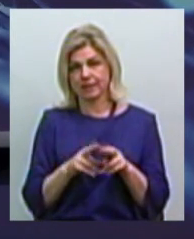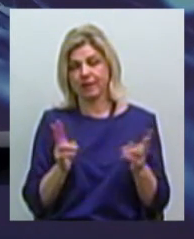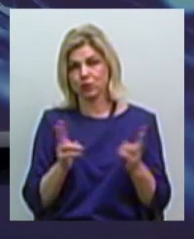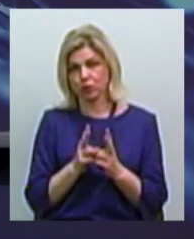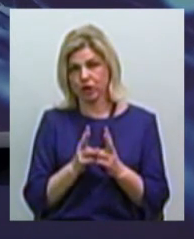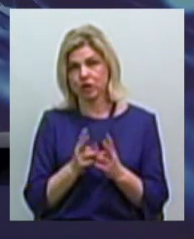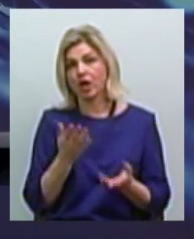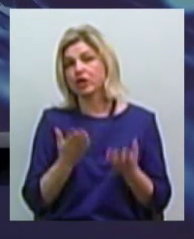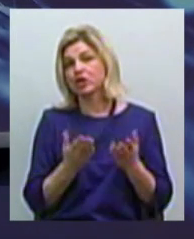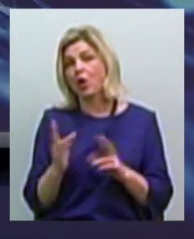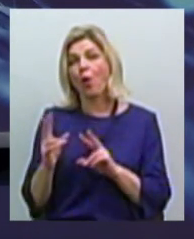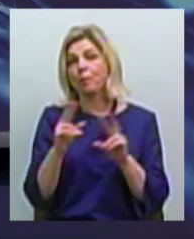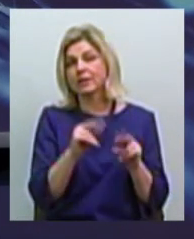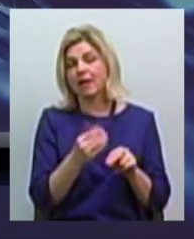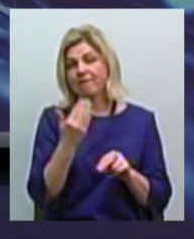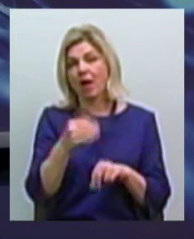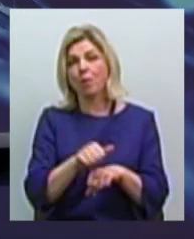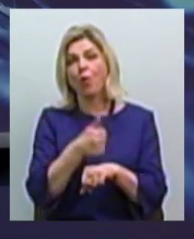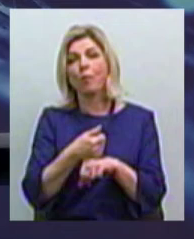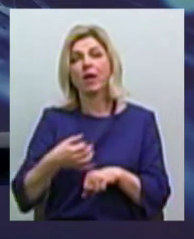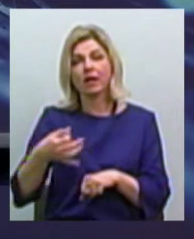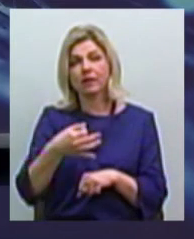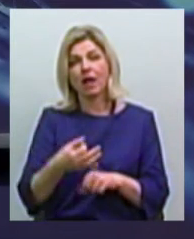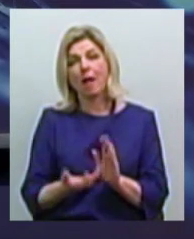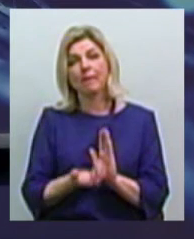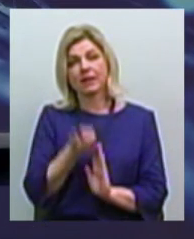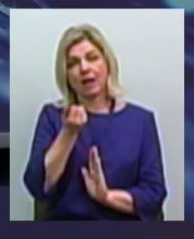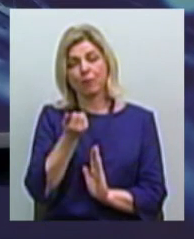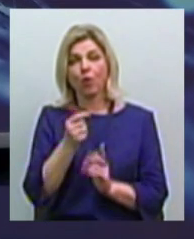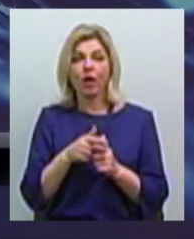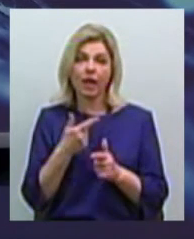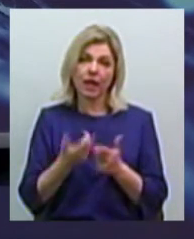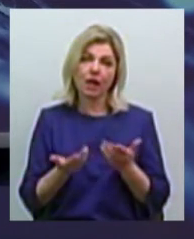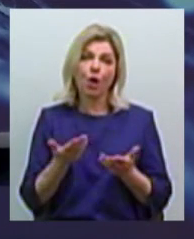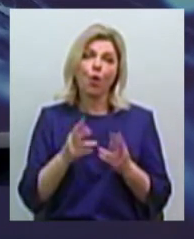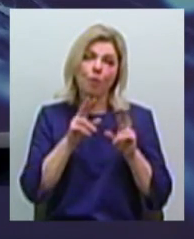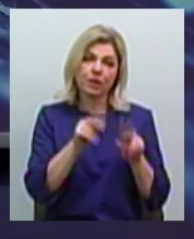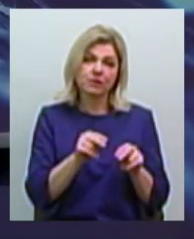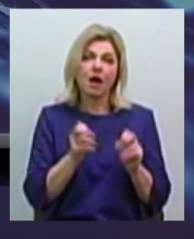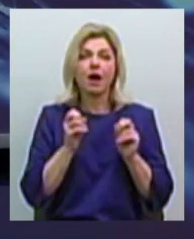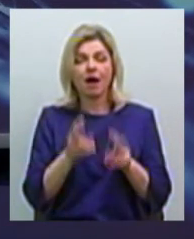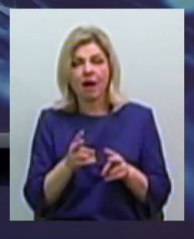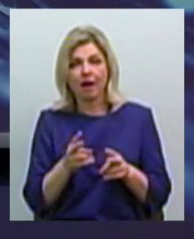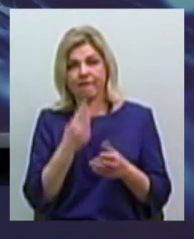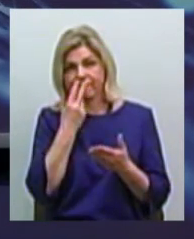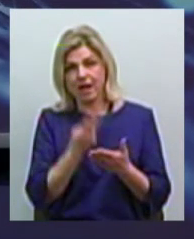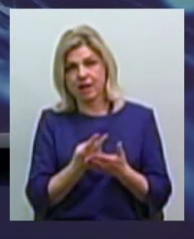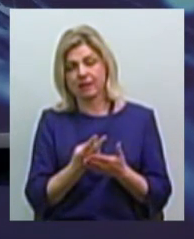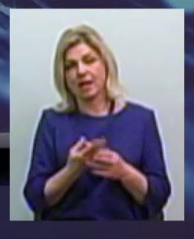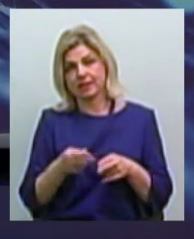Чи обіцяв вам Олександр Стадник підтримку? Якщо обіцяв, в якому вигляді ця